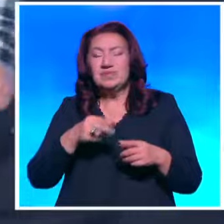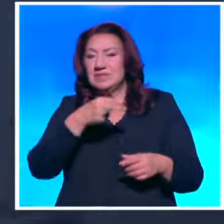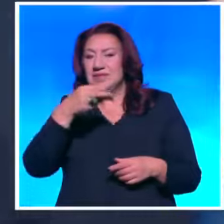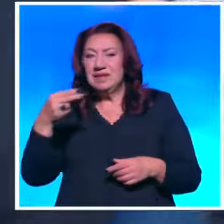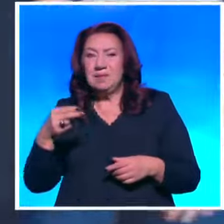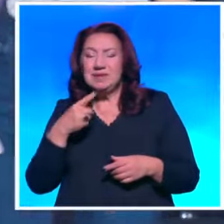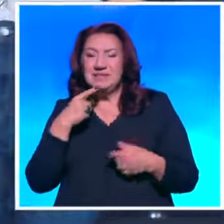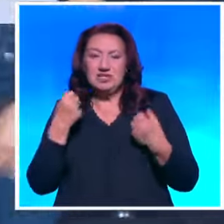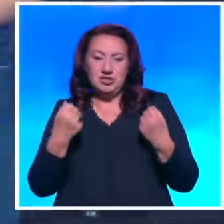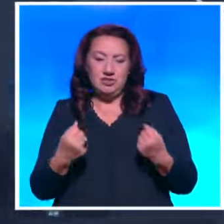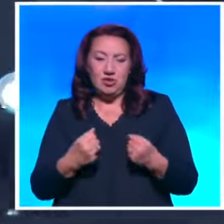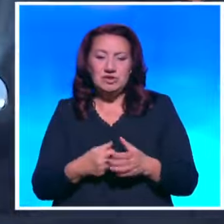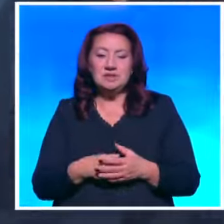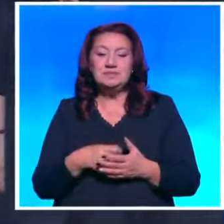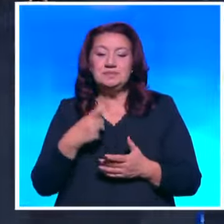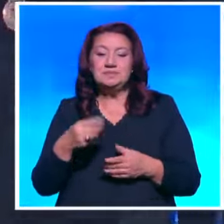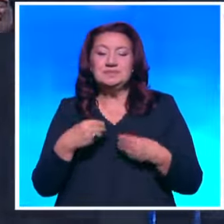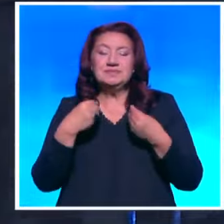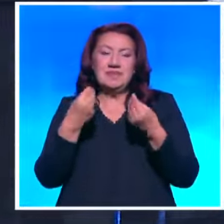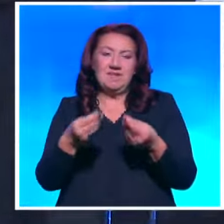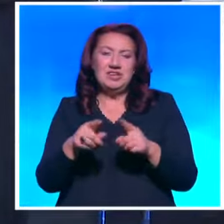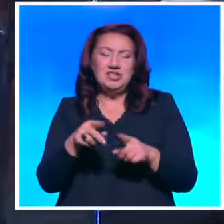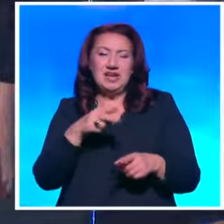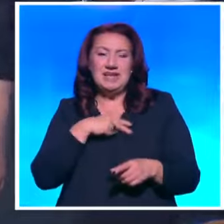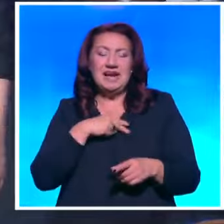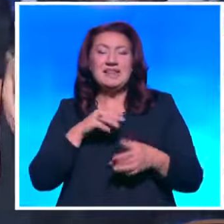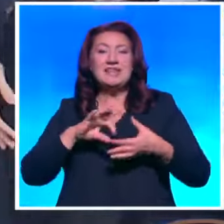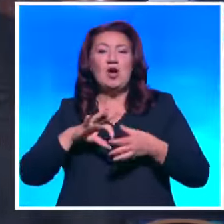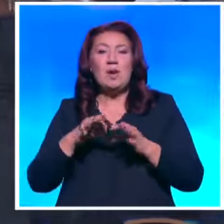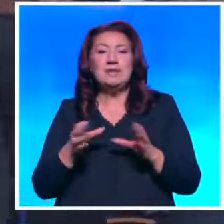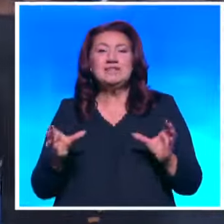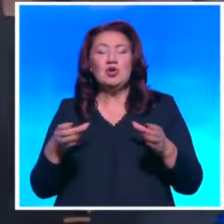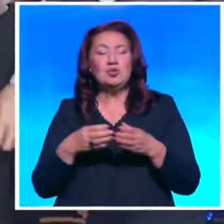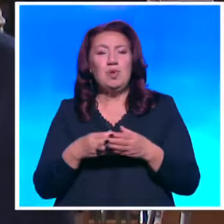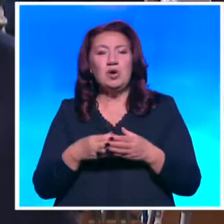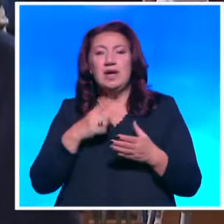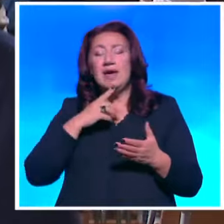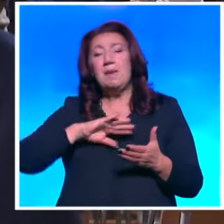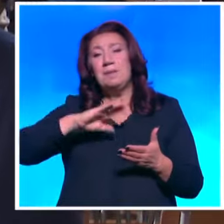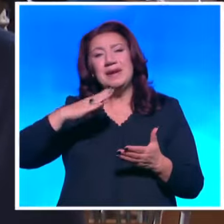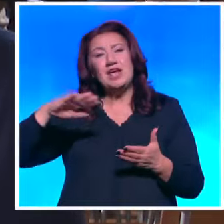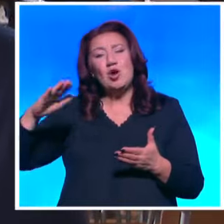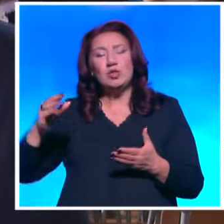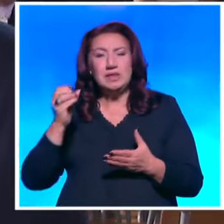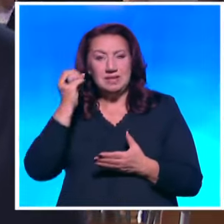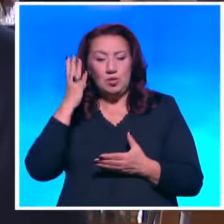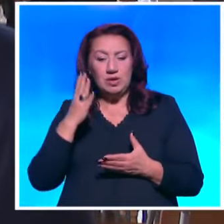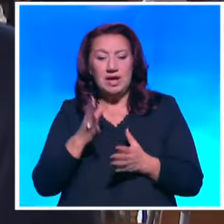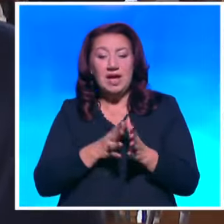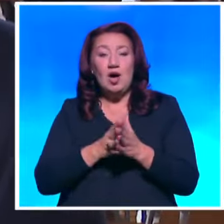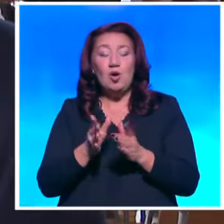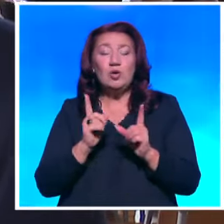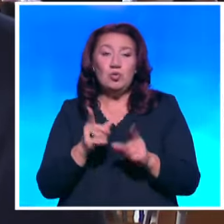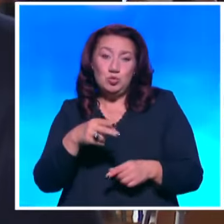организира наградите, връчи своята на олимпийските отбори по природни науки. Хората, които бяха отличени тази вечер, са наистина